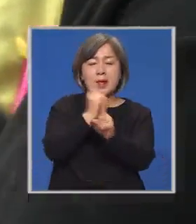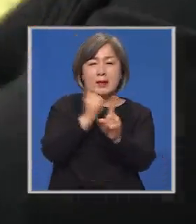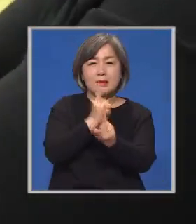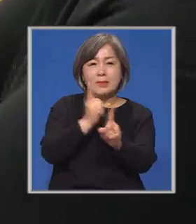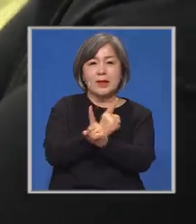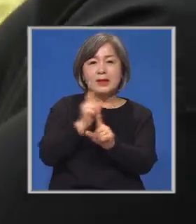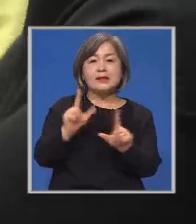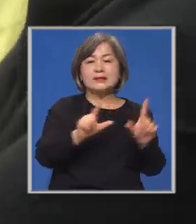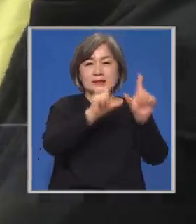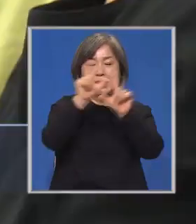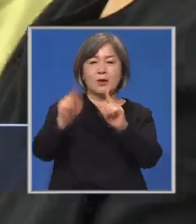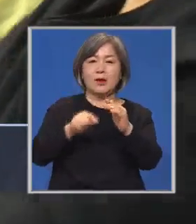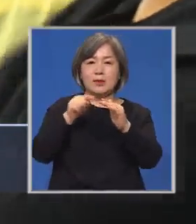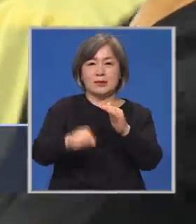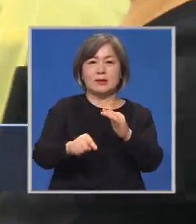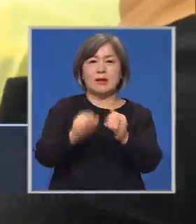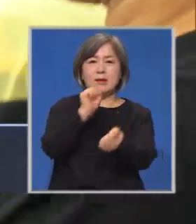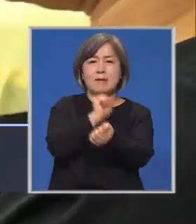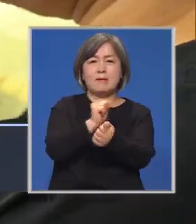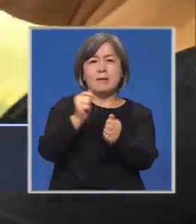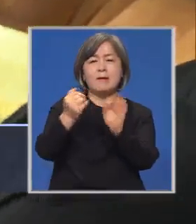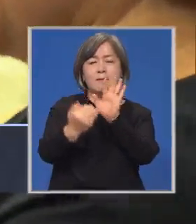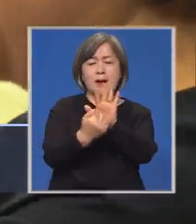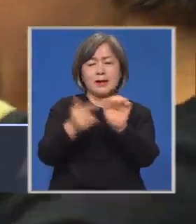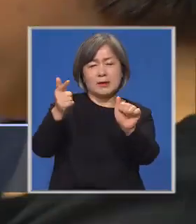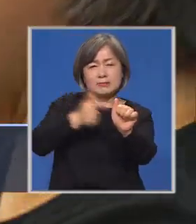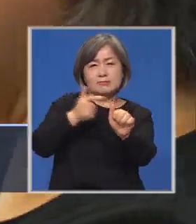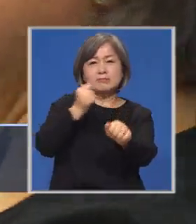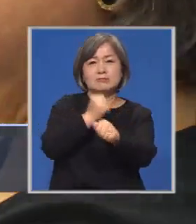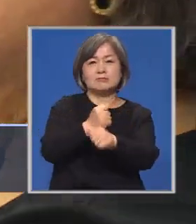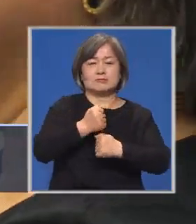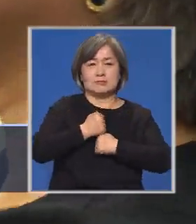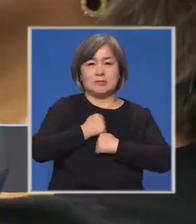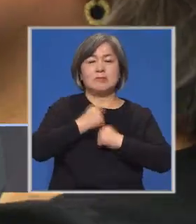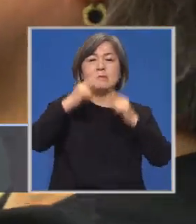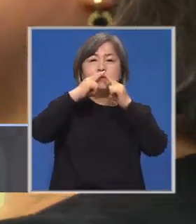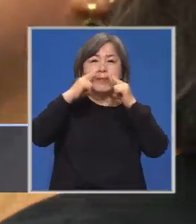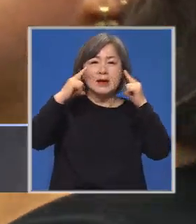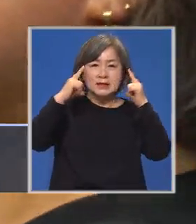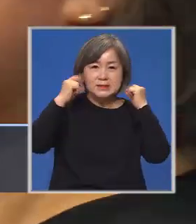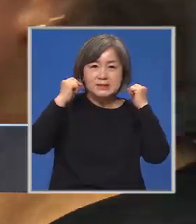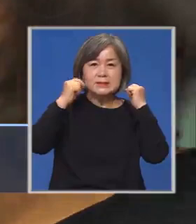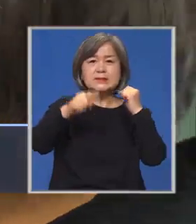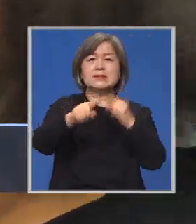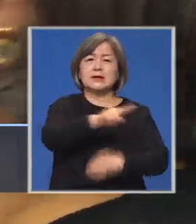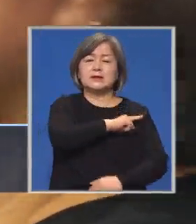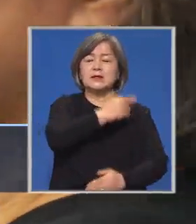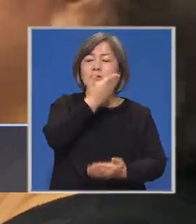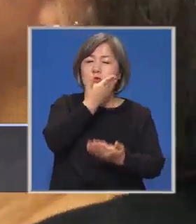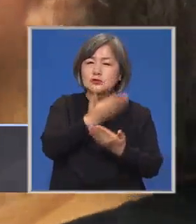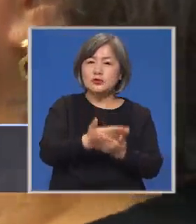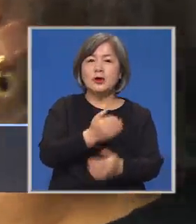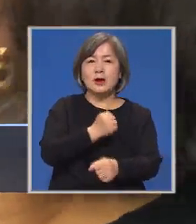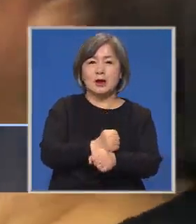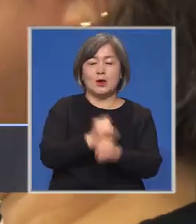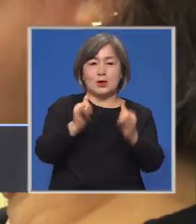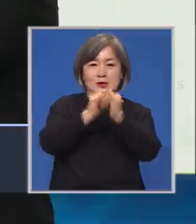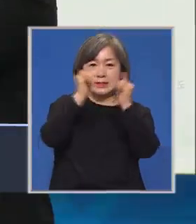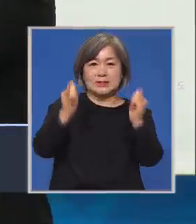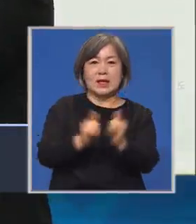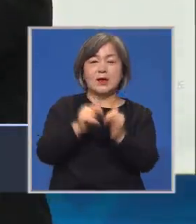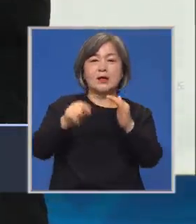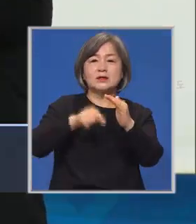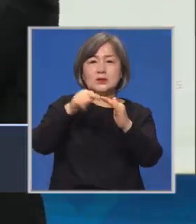매일매일 일상에서 방역수칙 철저하게 지켜주시기 바랍니다. 마스크 착용이 가장 중요하겠고요.